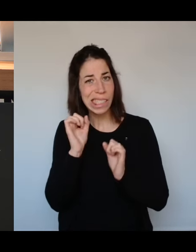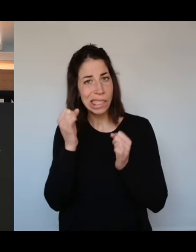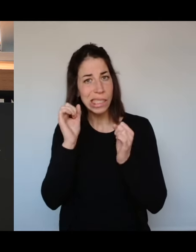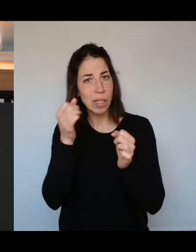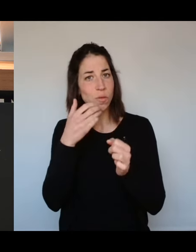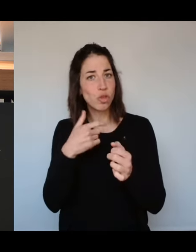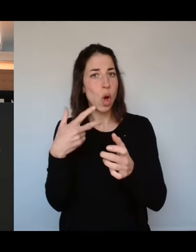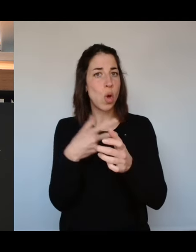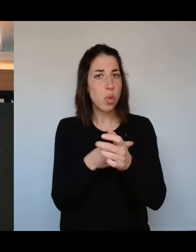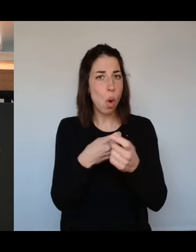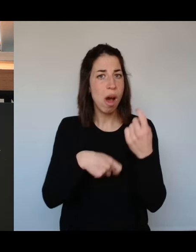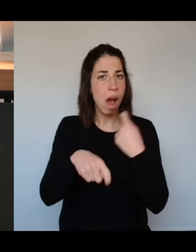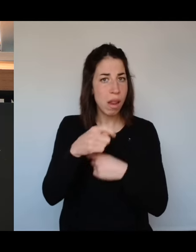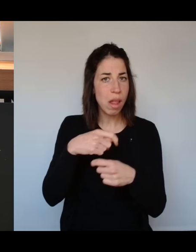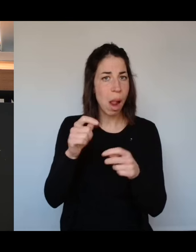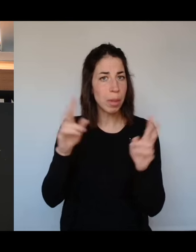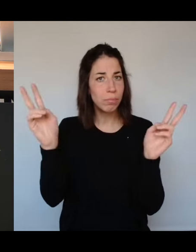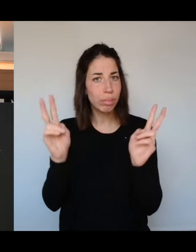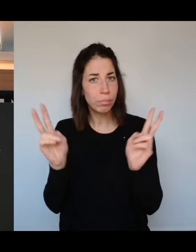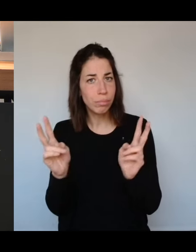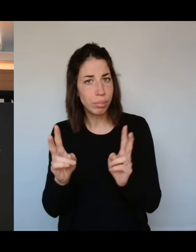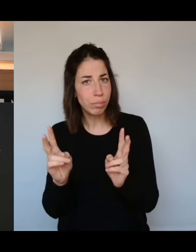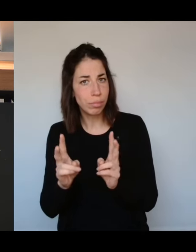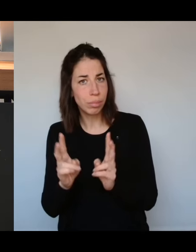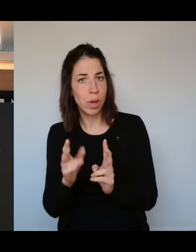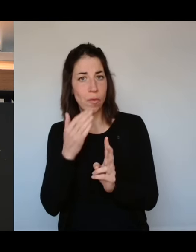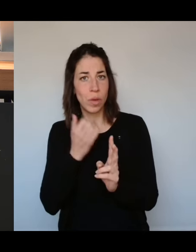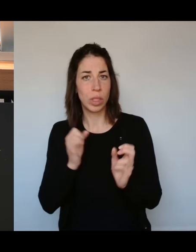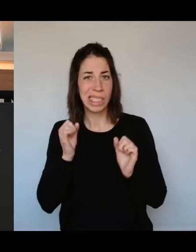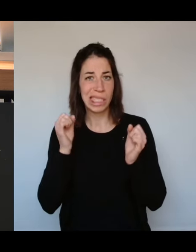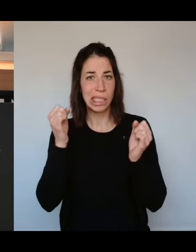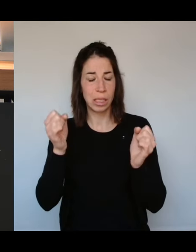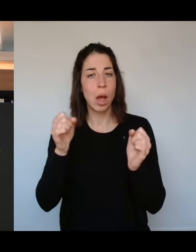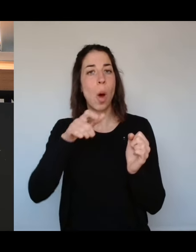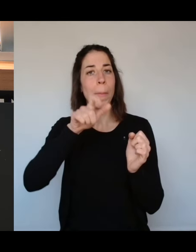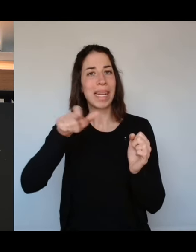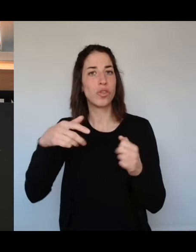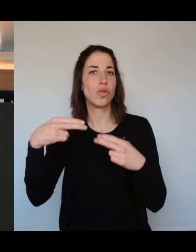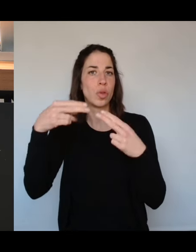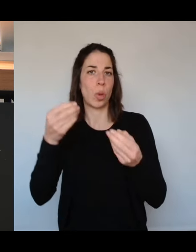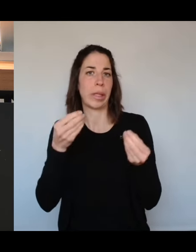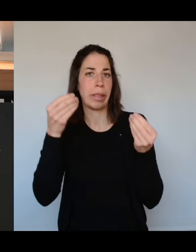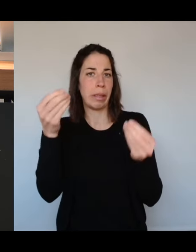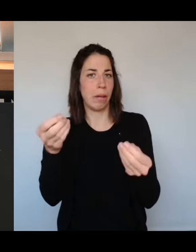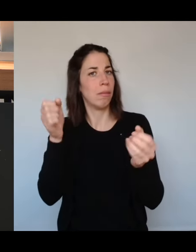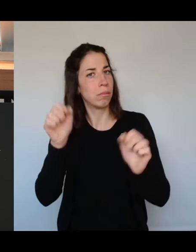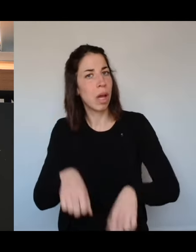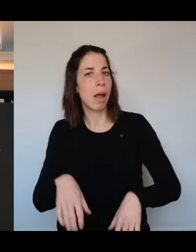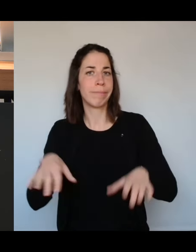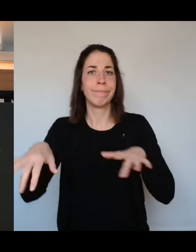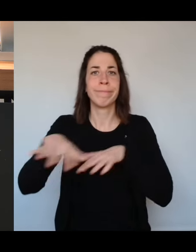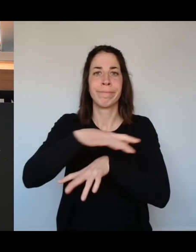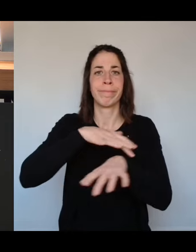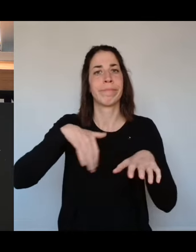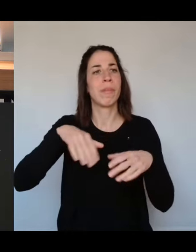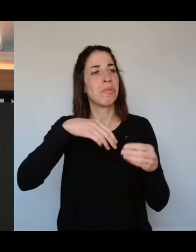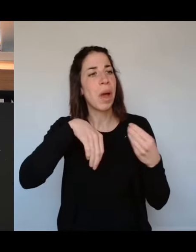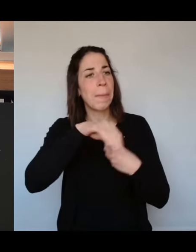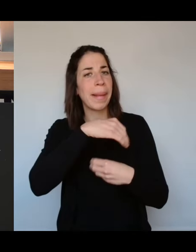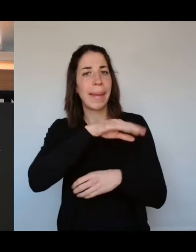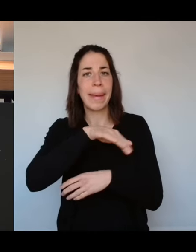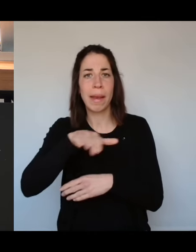Görlitzer Park den Menschen zurückzugeben, den Familien mit Kindern, Frau Kollegin, den Alten, einfach